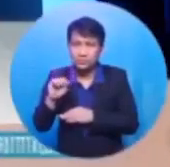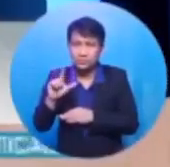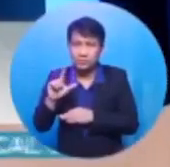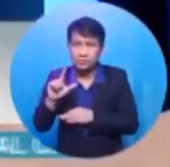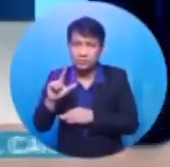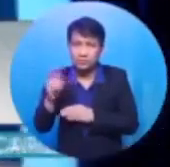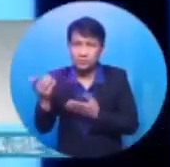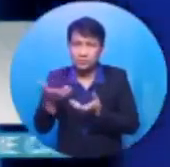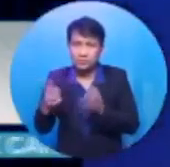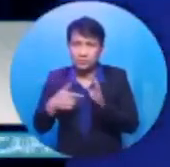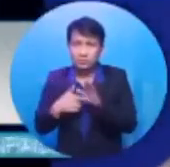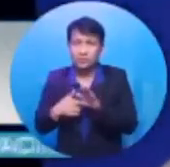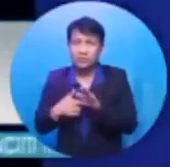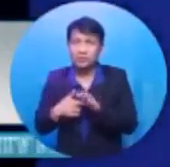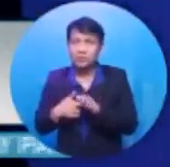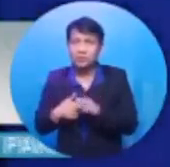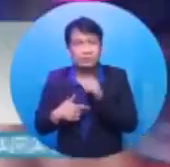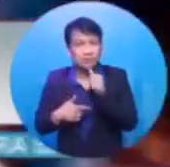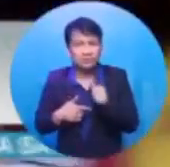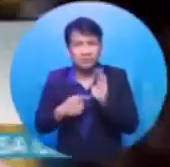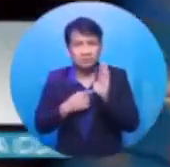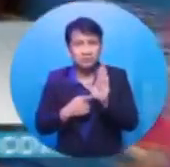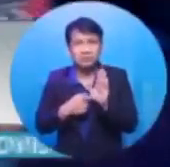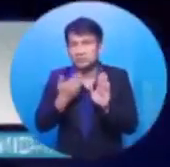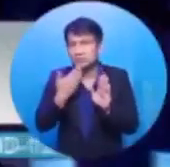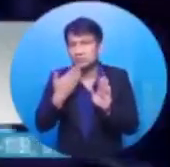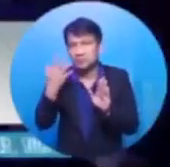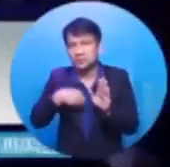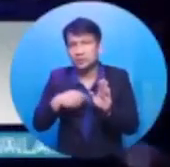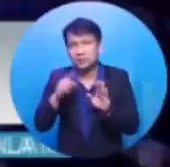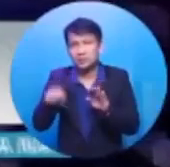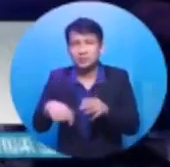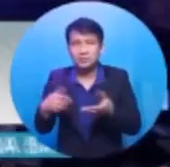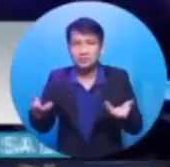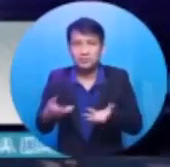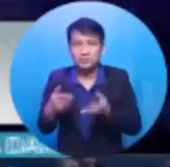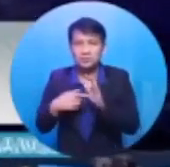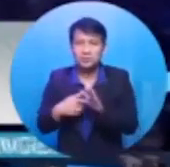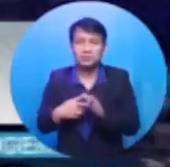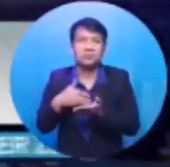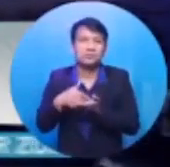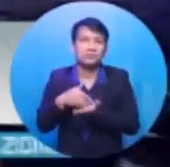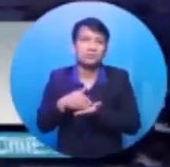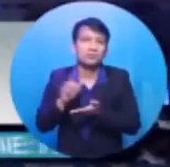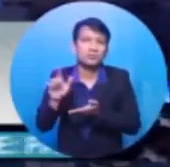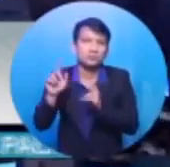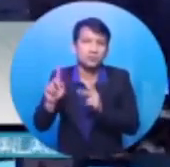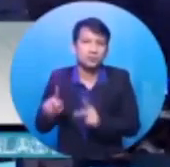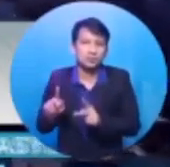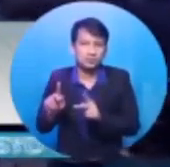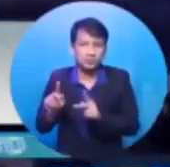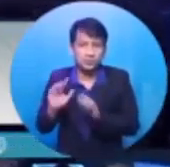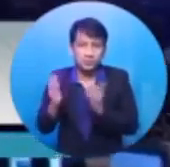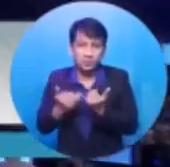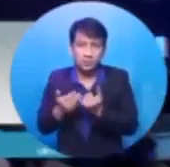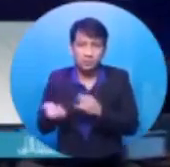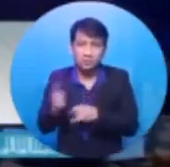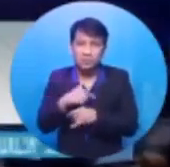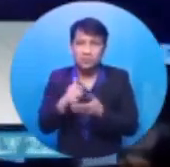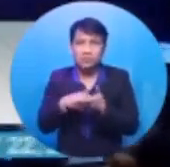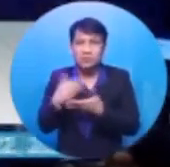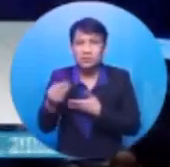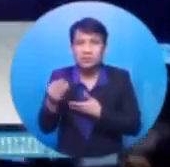sa kabataan? Hindi maganda. Ayun. At ito nga sabi naman ni Gonzales, mahina mga tao dyan. Kita-kita mga bata, nakalabas sila.